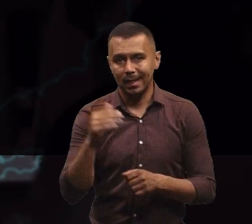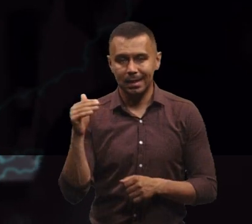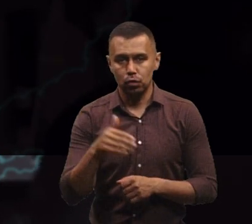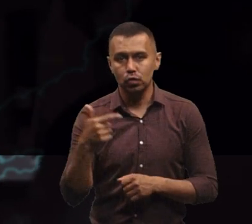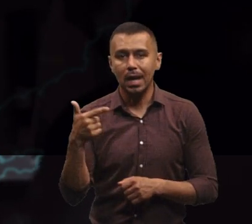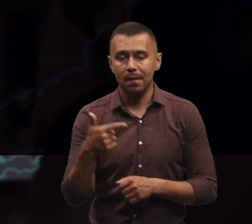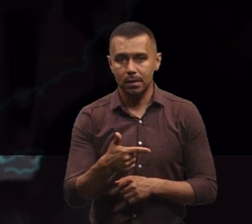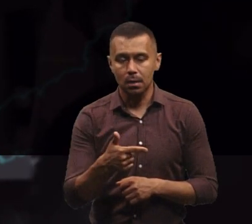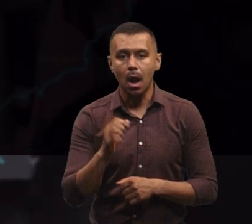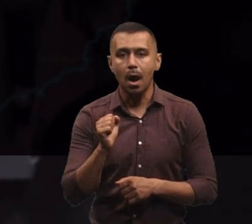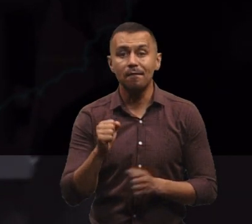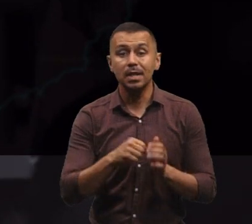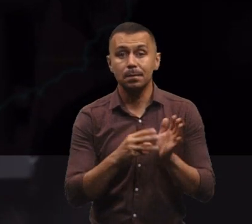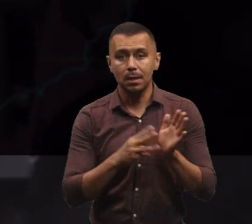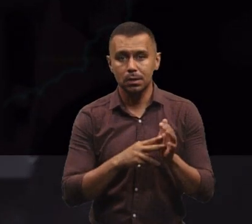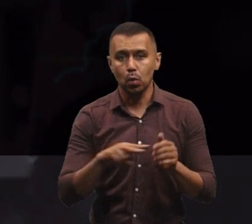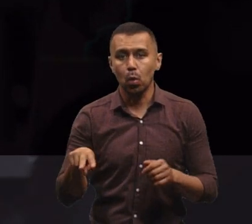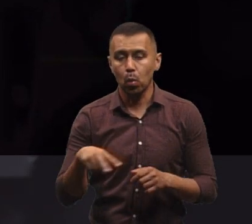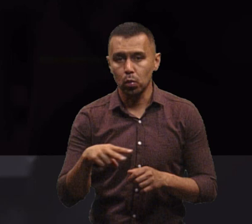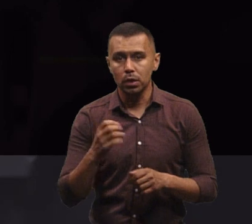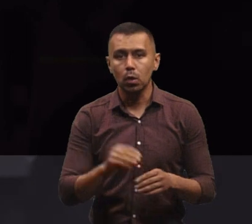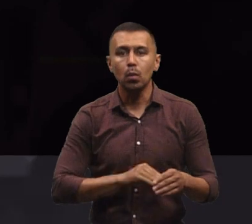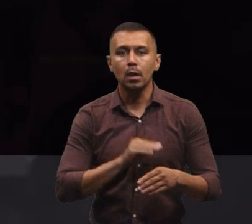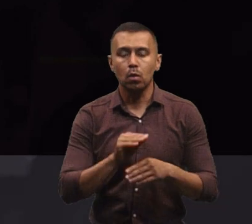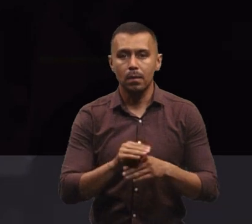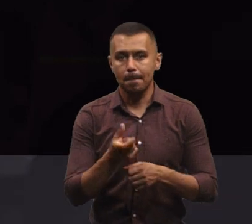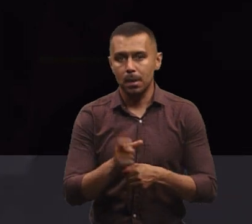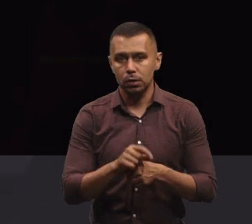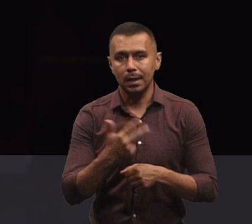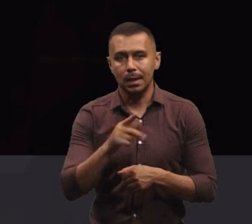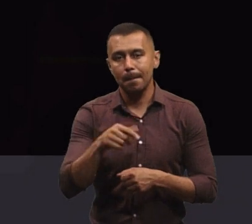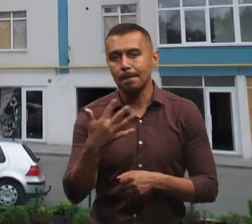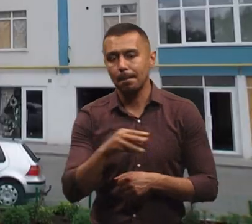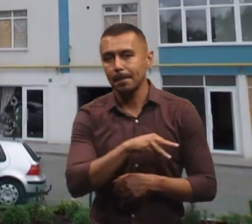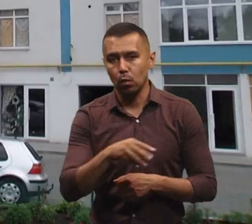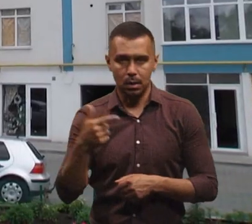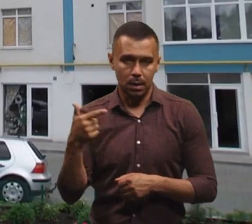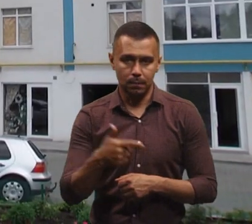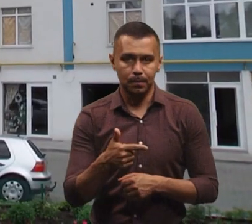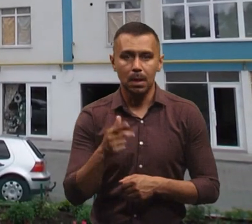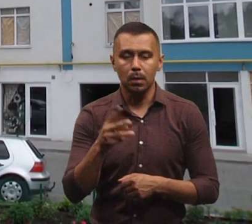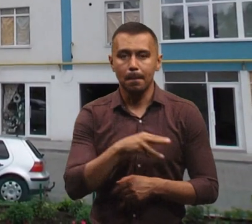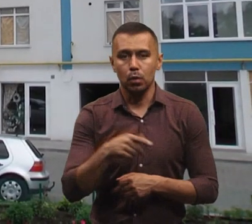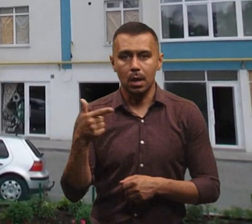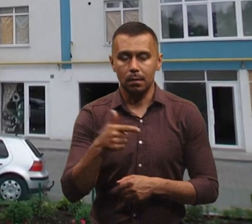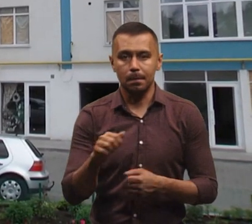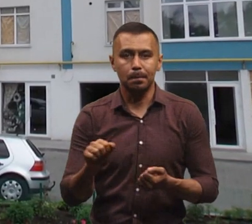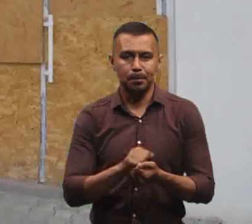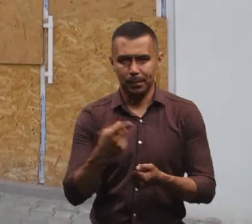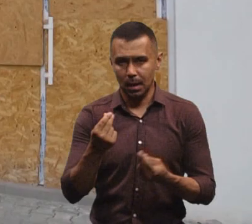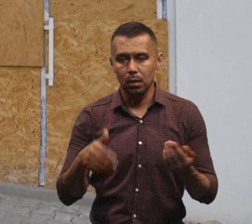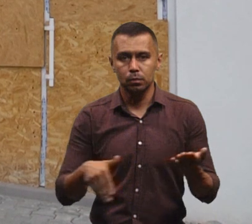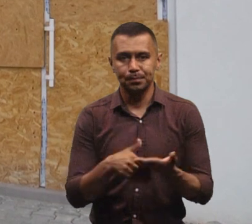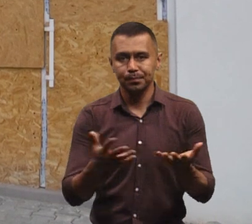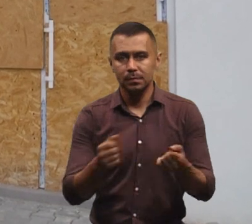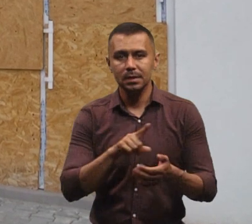1 492 000 гривень, а 18 лютого ще додаткових більше, ніж 3,5 мільйона. 1,5 мільйона гривень матеріальної допомоги